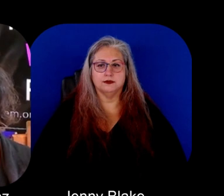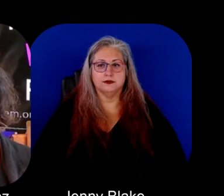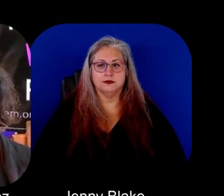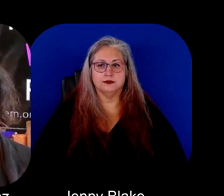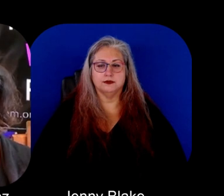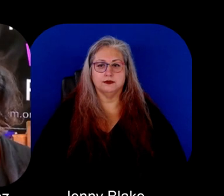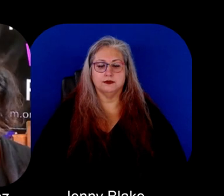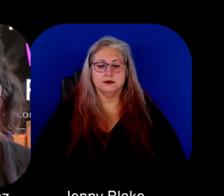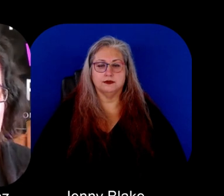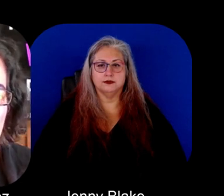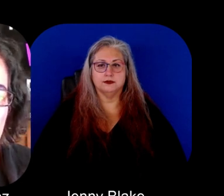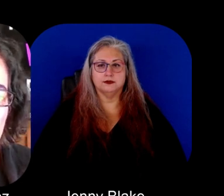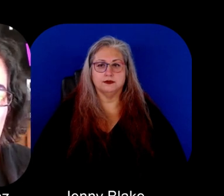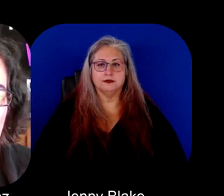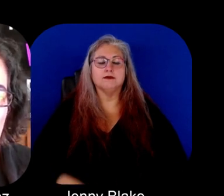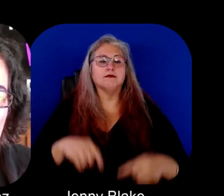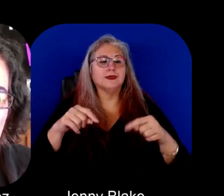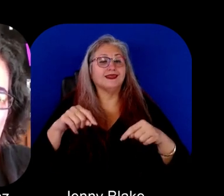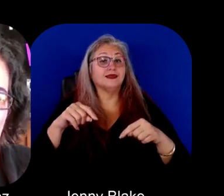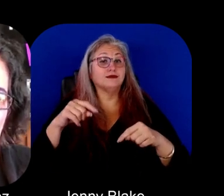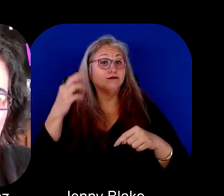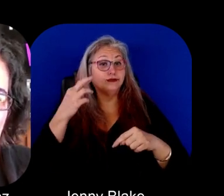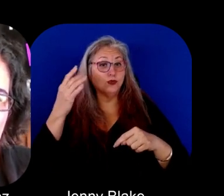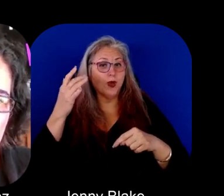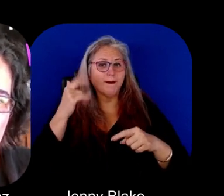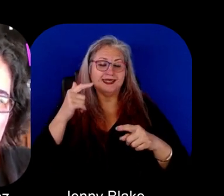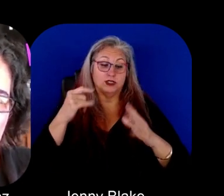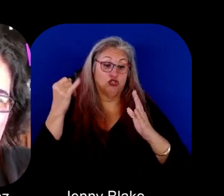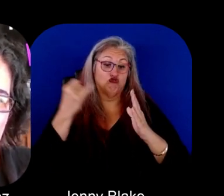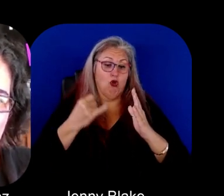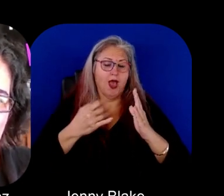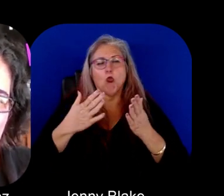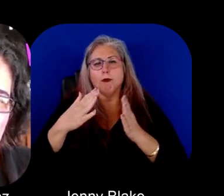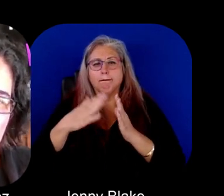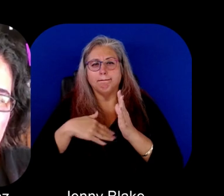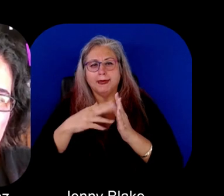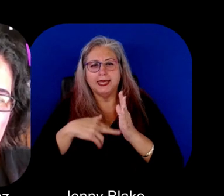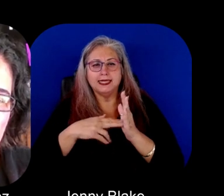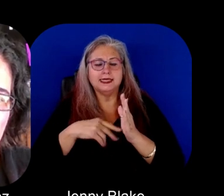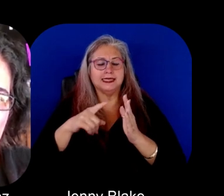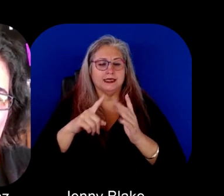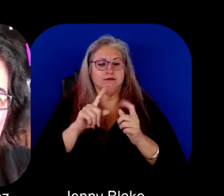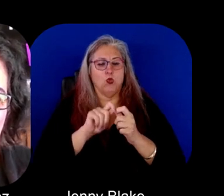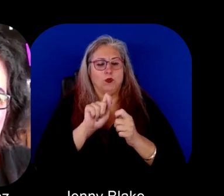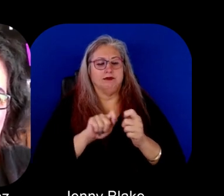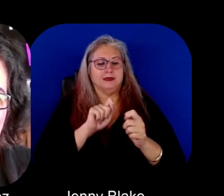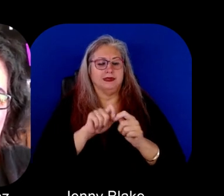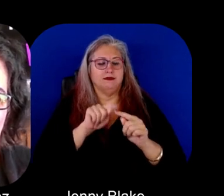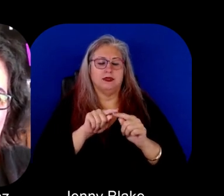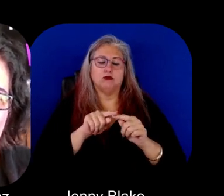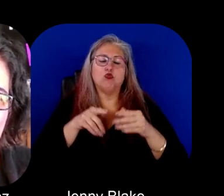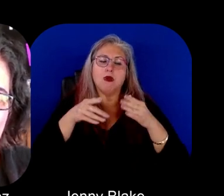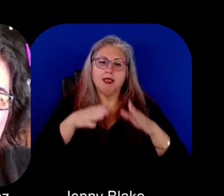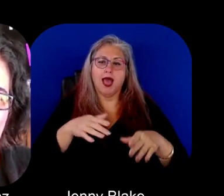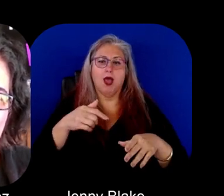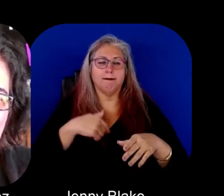الفلسطيني. This is because drawing or painting specifically allows me